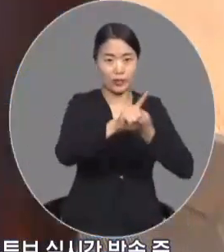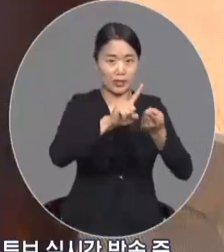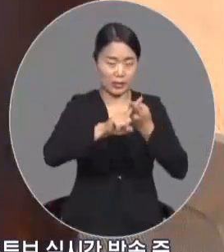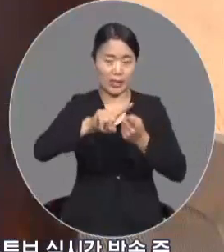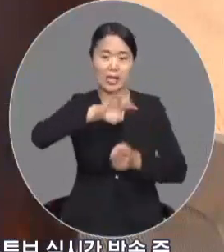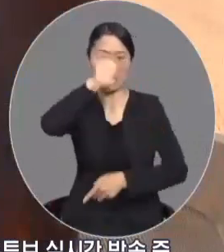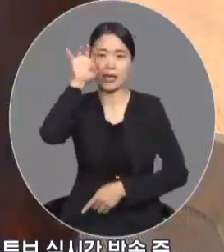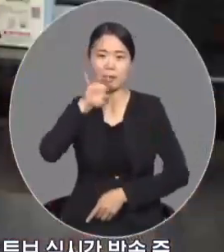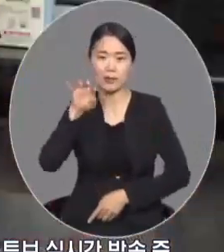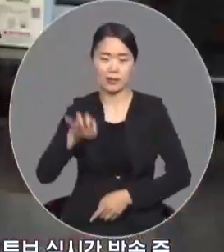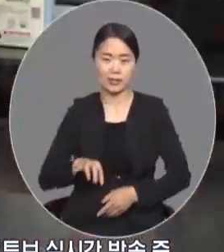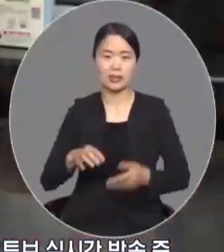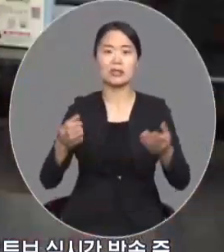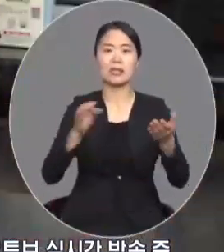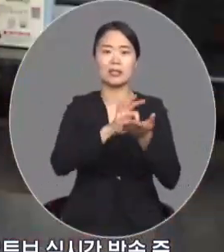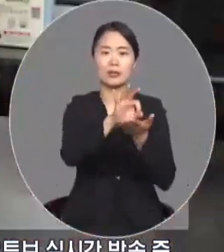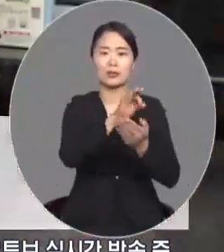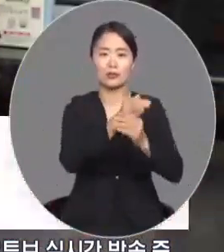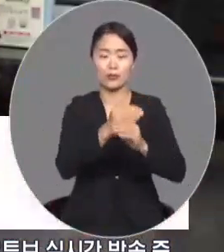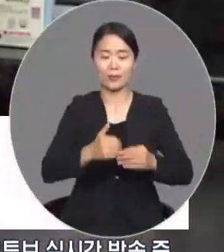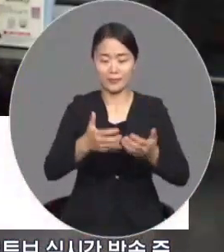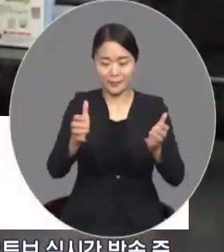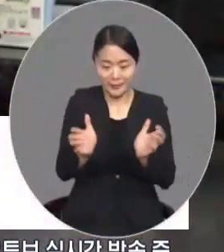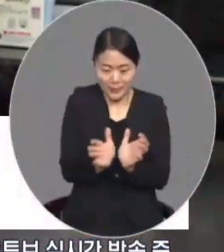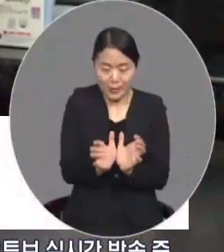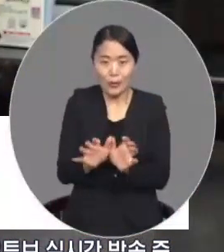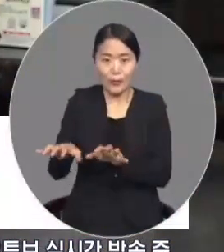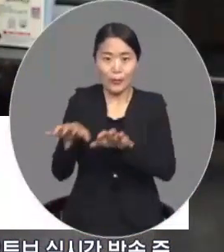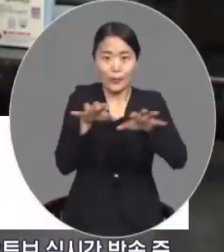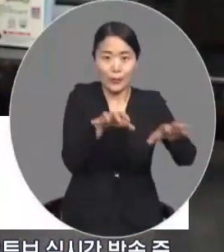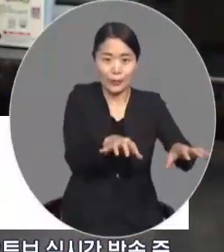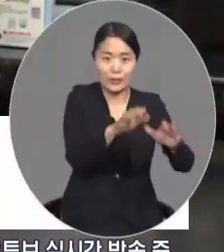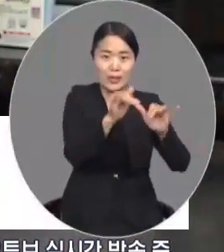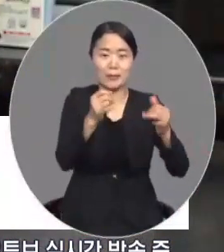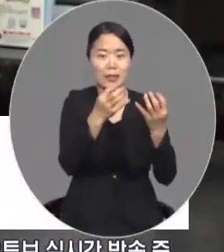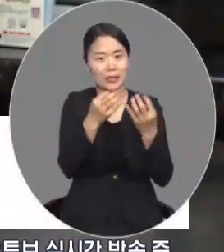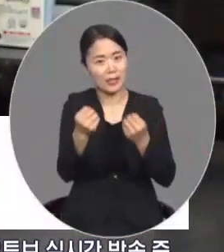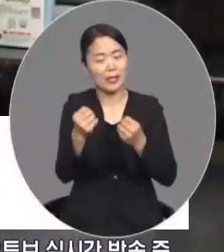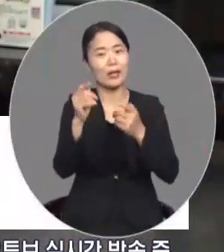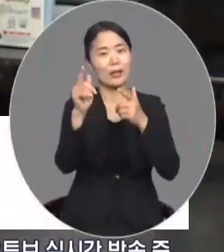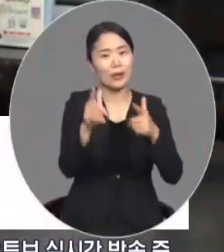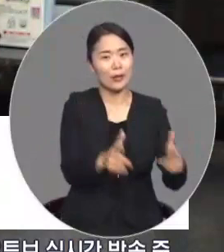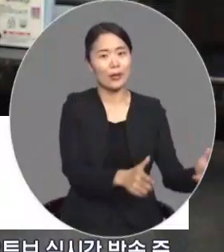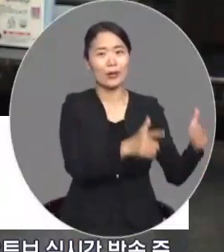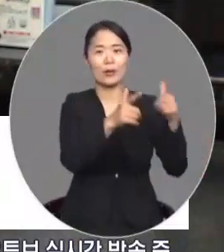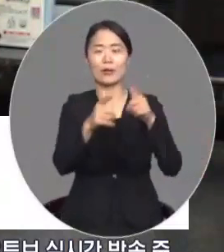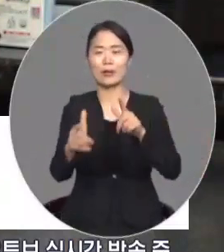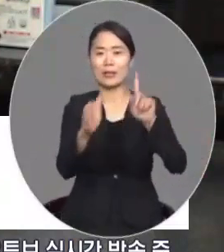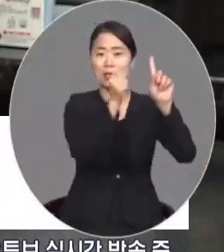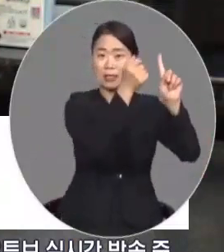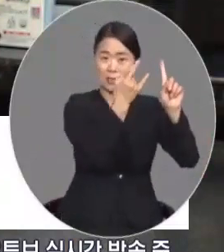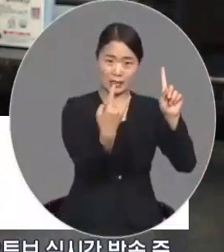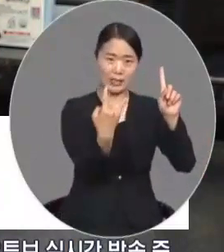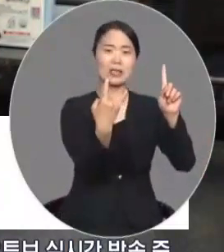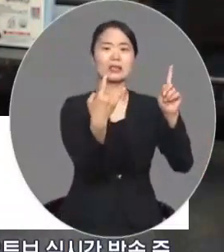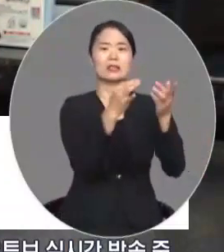있습니다 단체 손님들이 많다 보니까 하루에 뭐 용품 정말